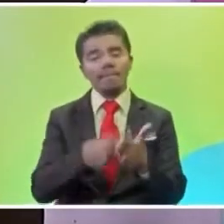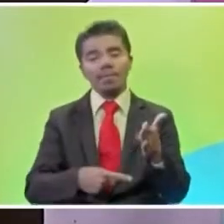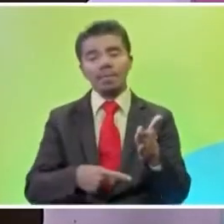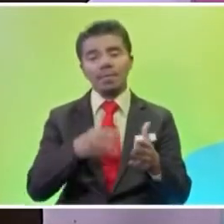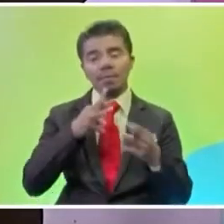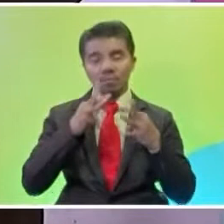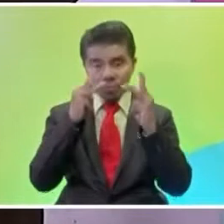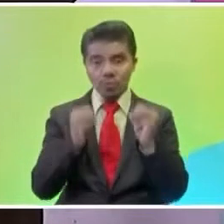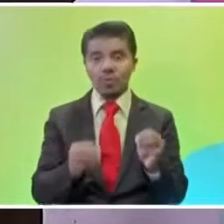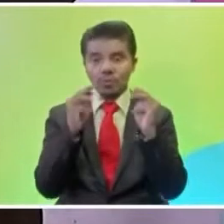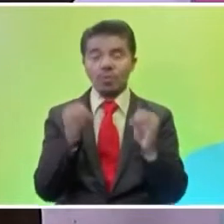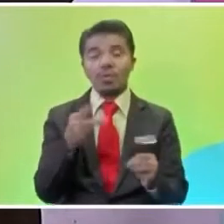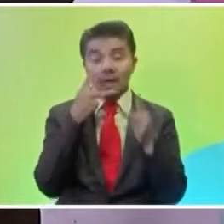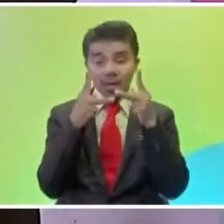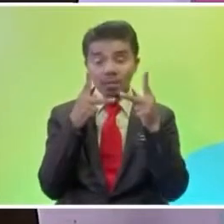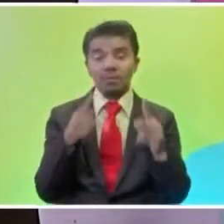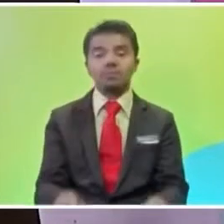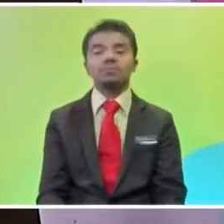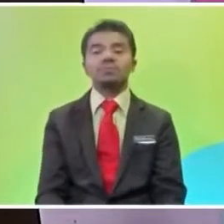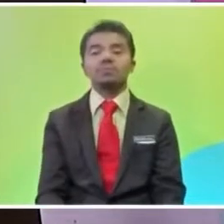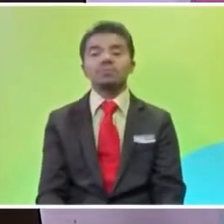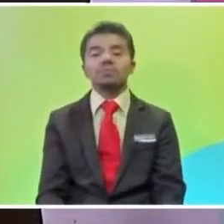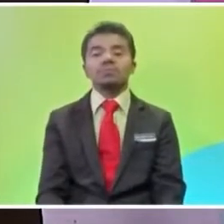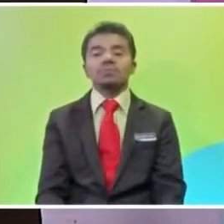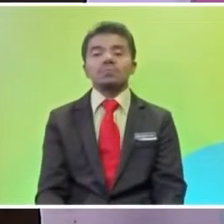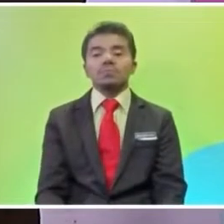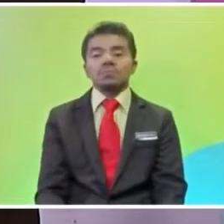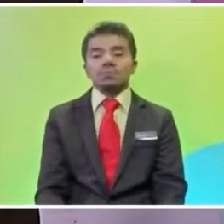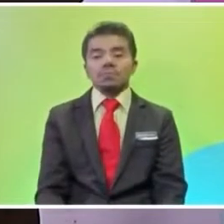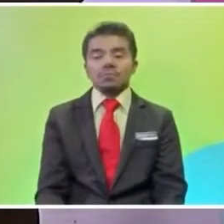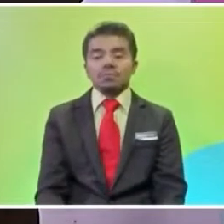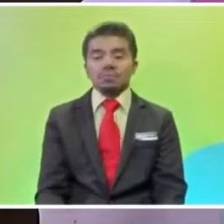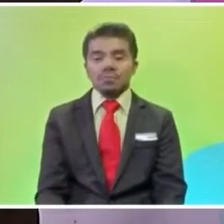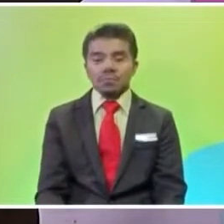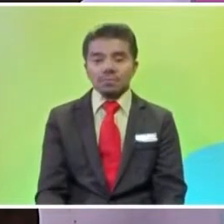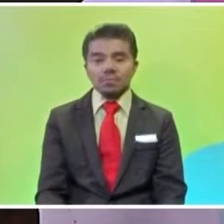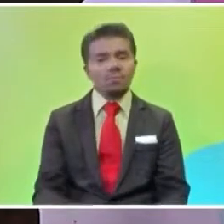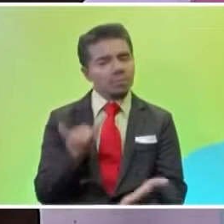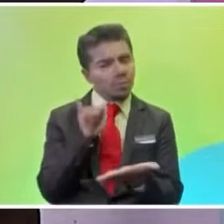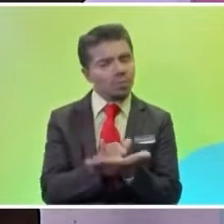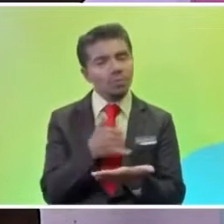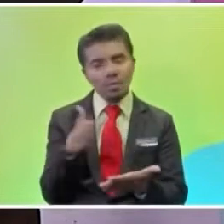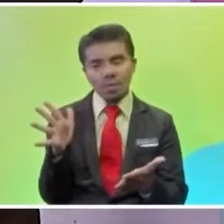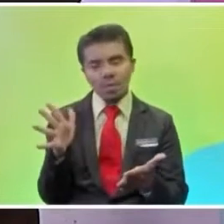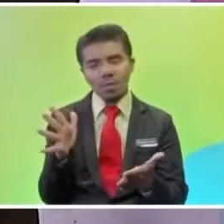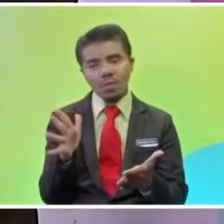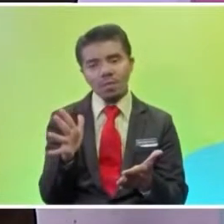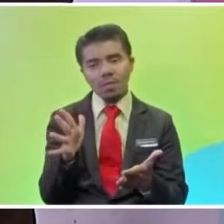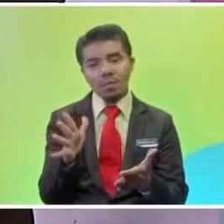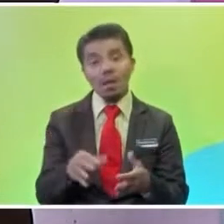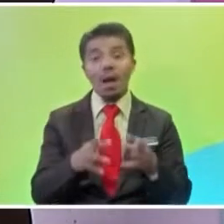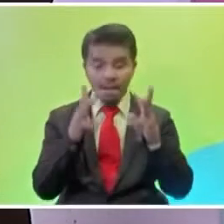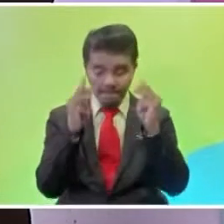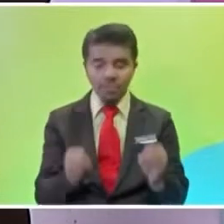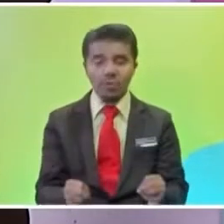murid di sekolah untuk menerangkan tak ada topik yang baik kita pelajari tersebut sebenarnya itu menunjukkan sejauh mana eee